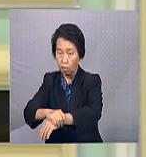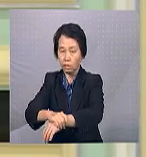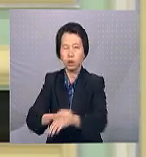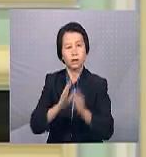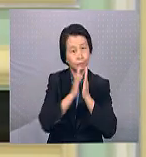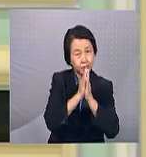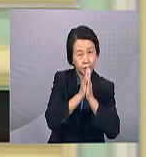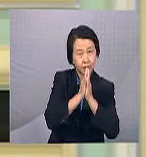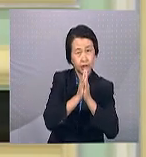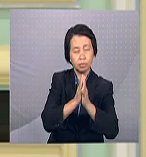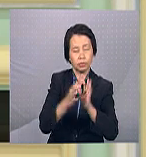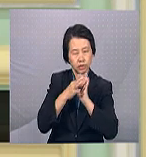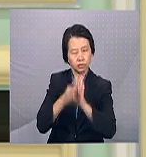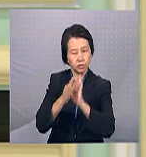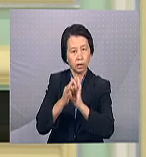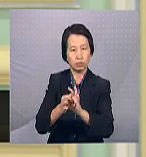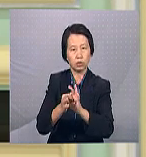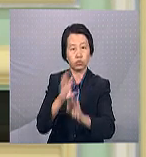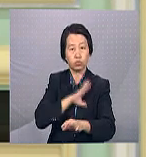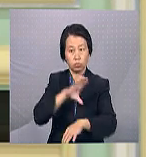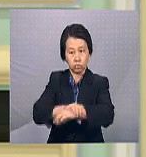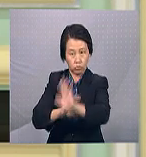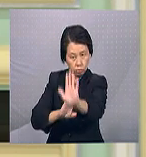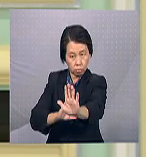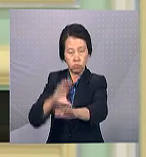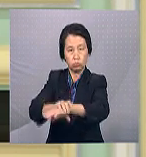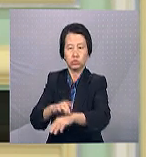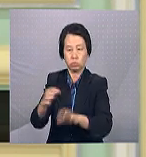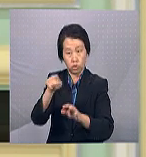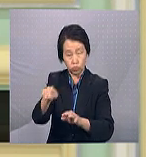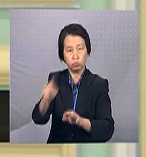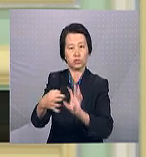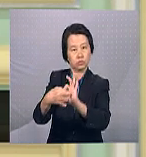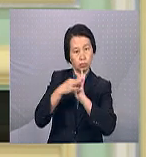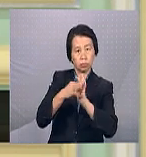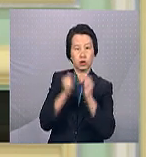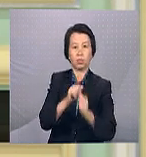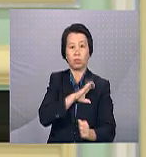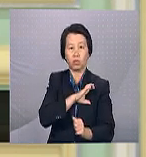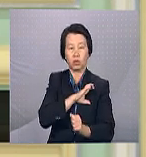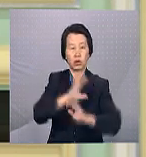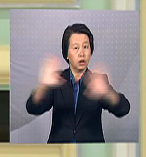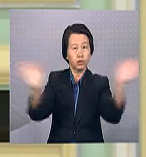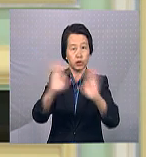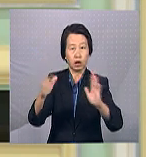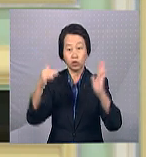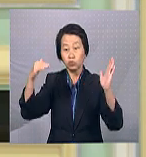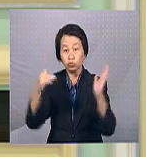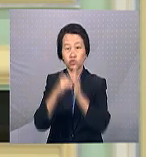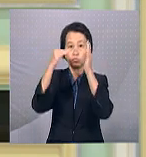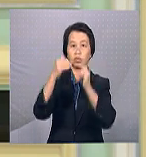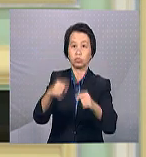tolong beri kerjasama kepada pihak polis. Jangan cuba untuk menghalang tugas